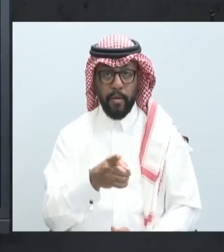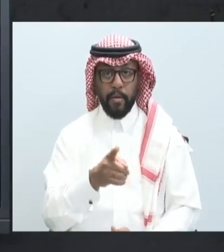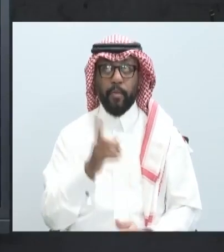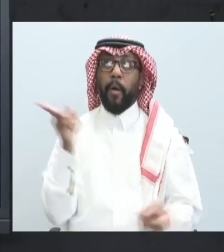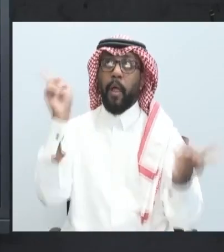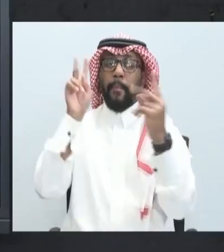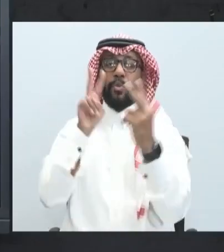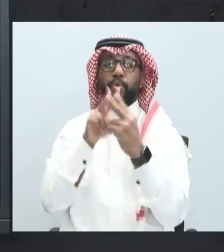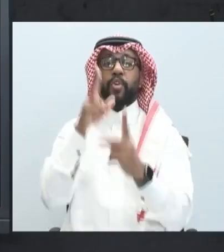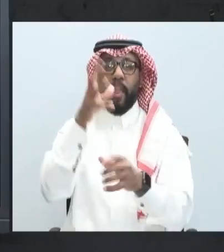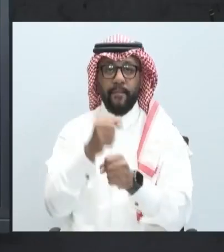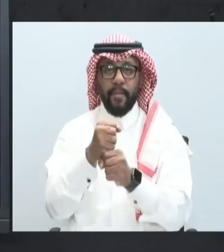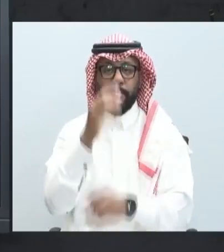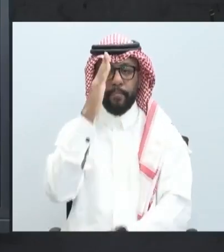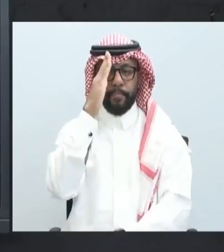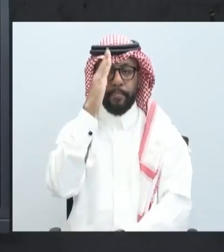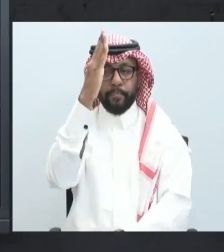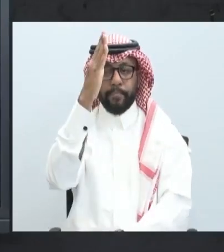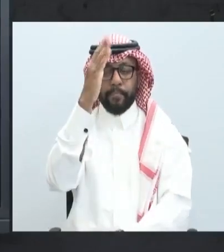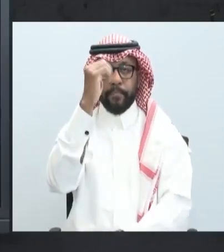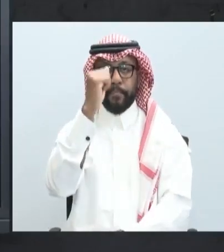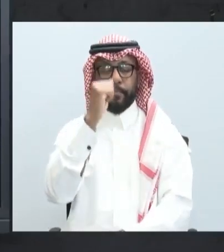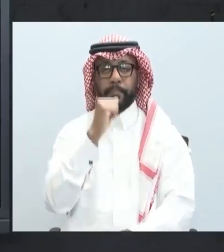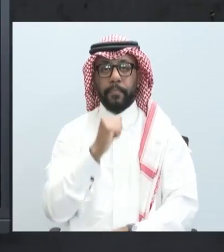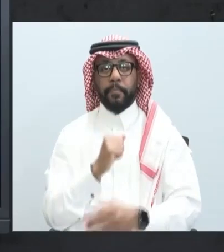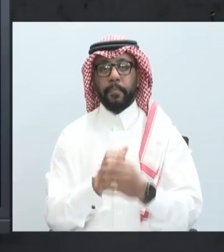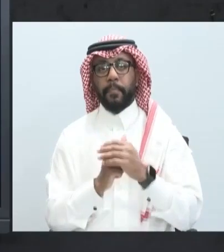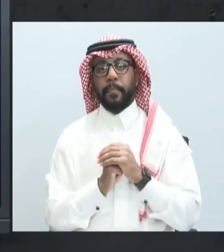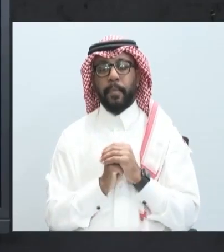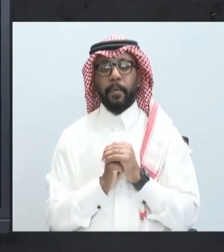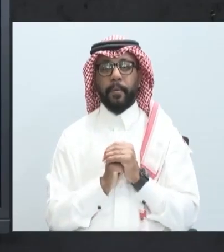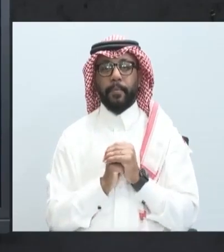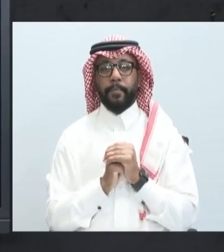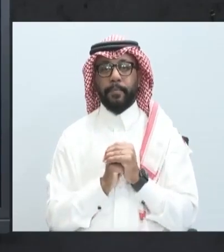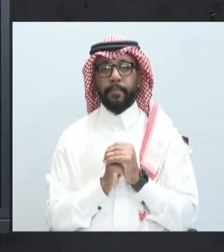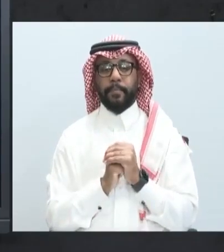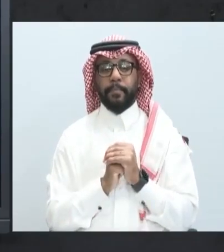اراكم على خير والسلام عليكم ورحمه الله وبركاته